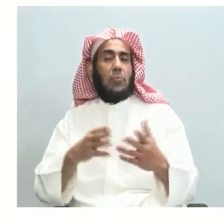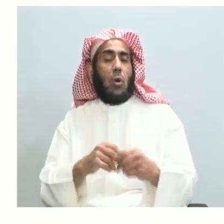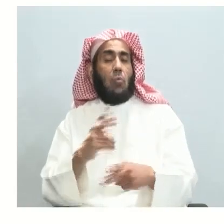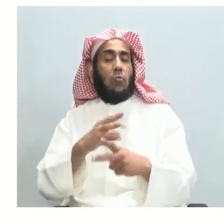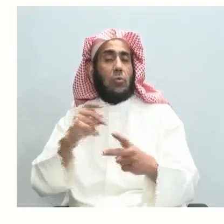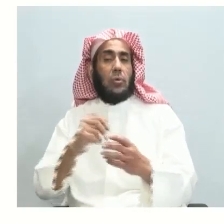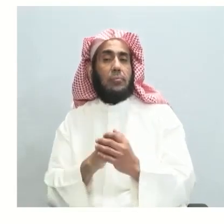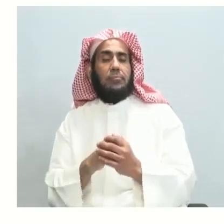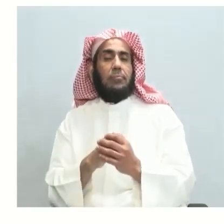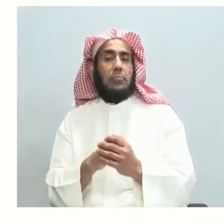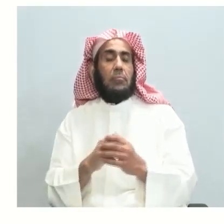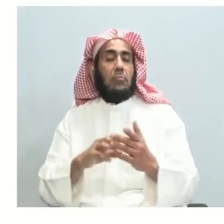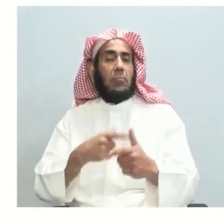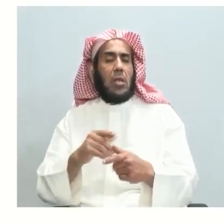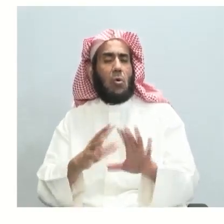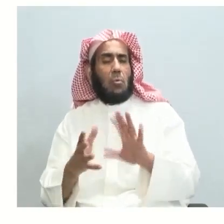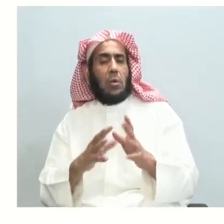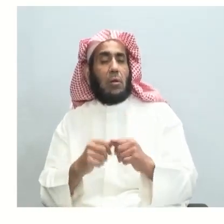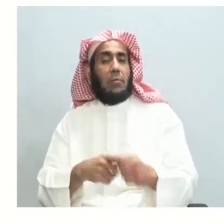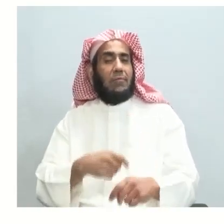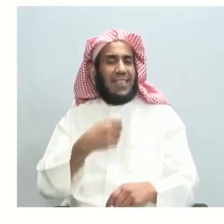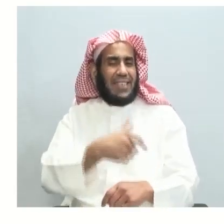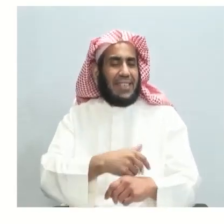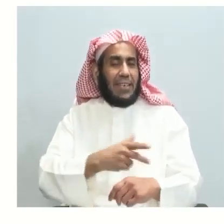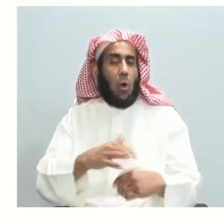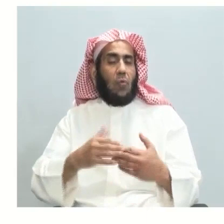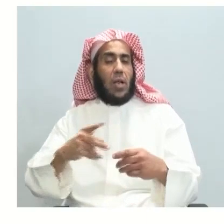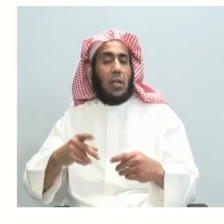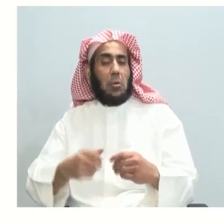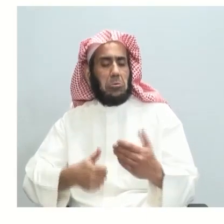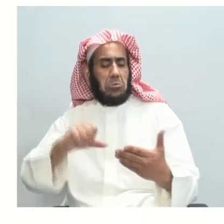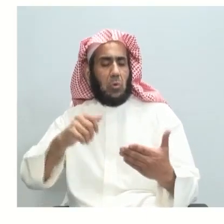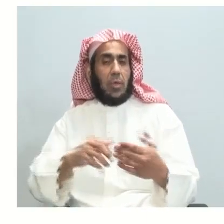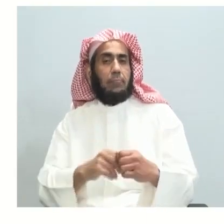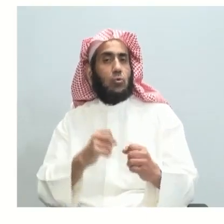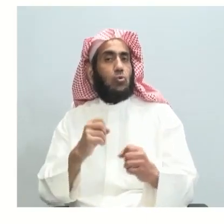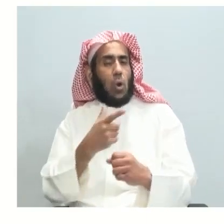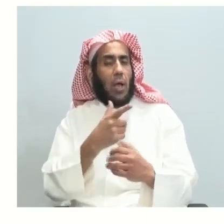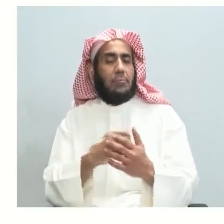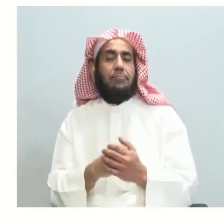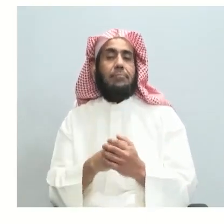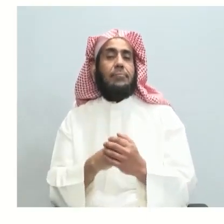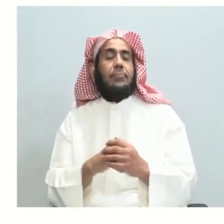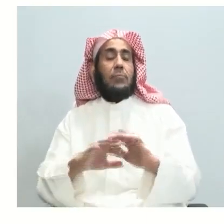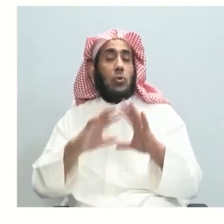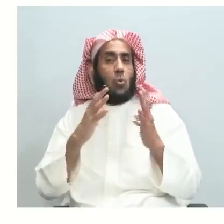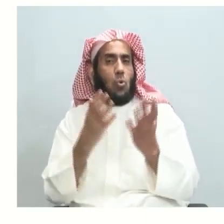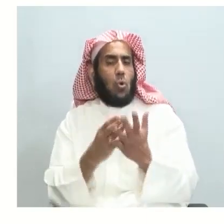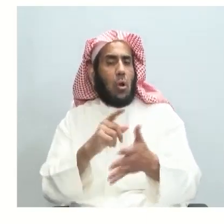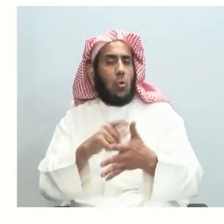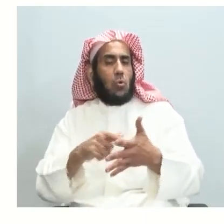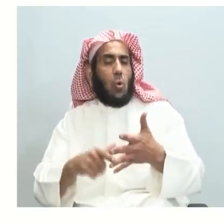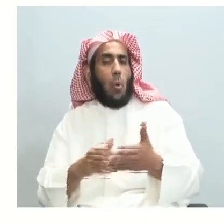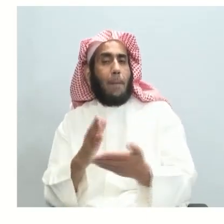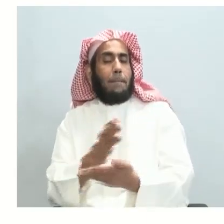الفندق وبالتالي سواء ما يتعلق في السعر ما يتعلق في الخدمات جوده الخدمه السرعه كل عنصر قد يكون له